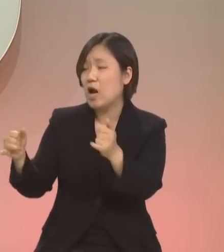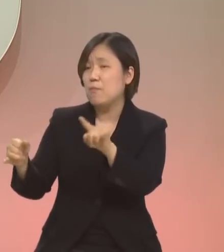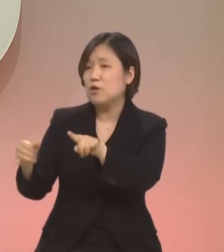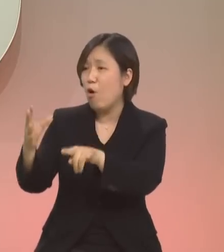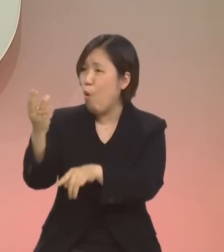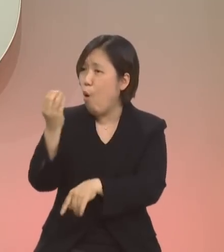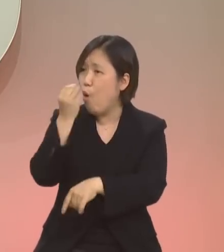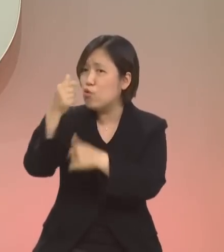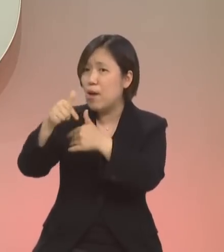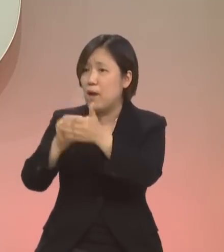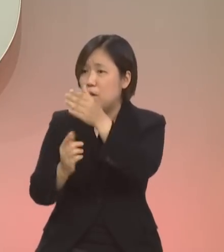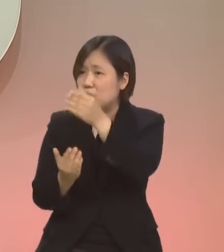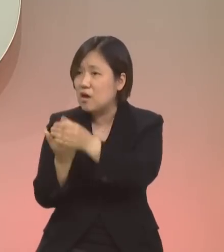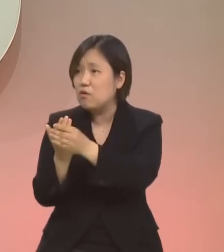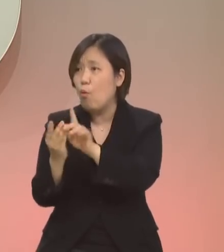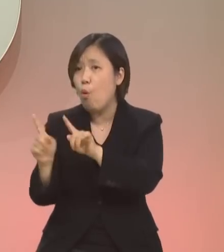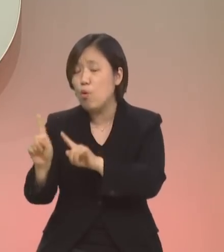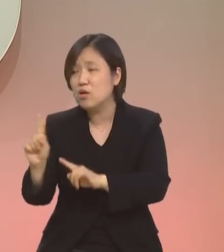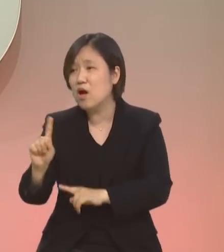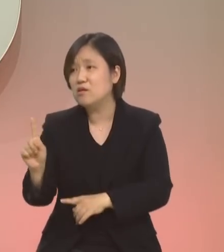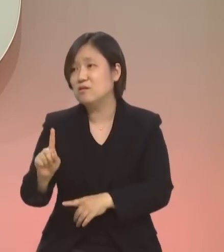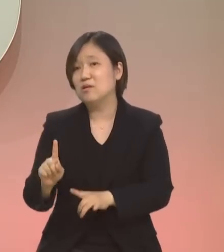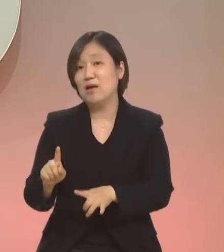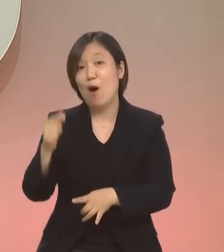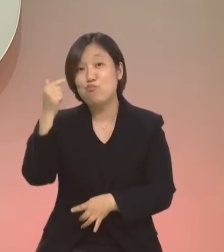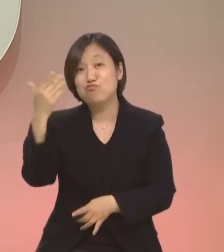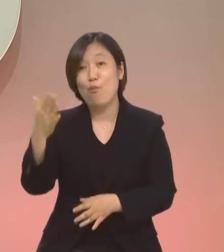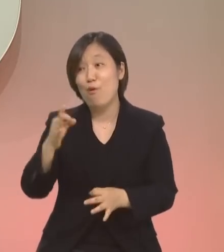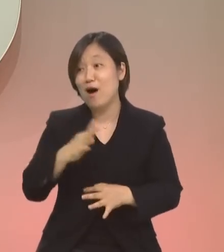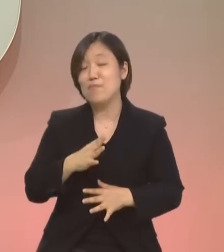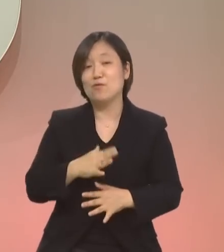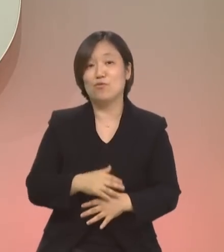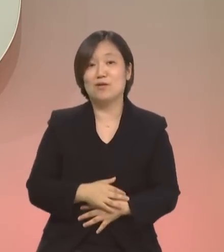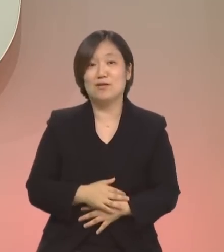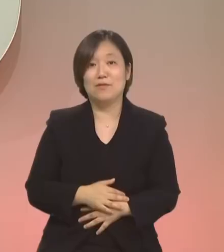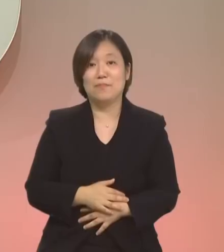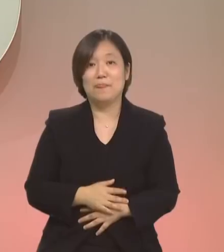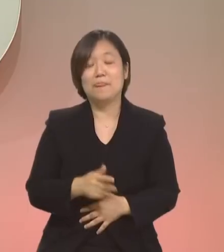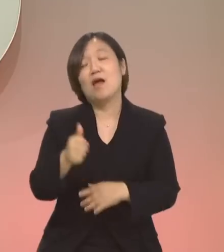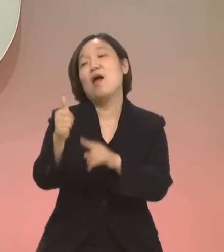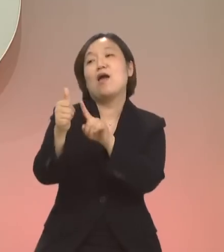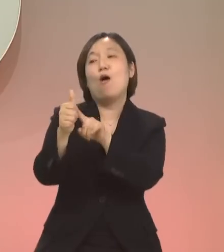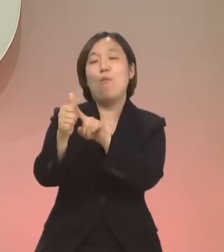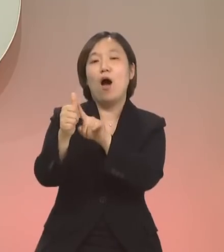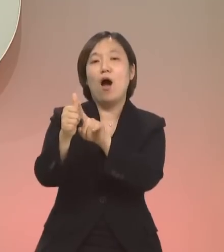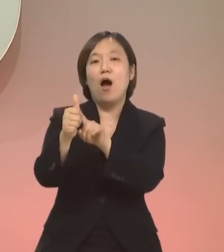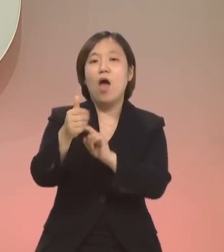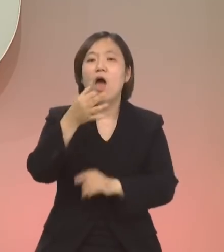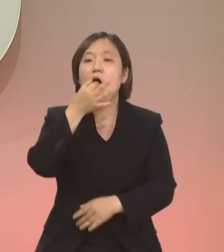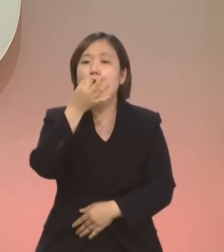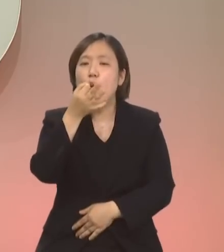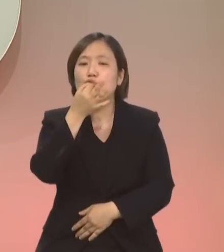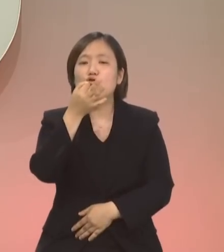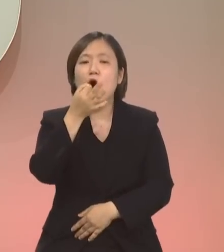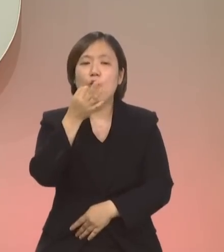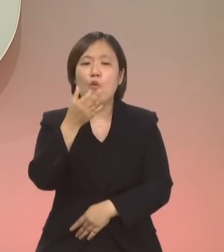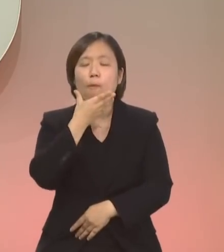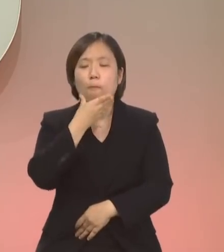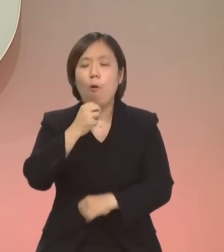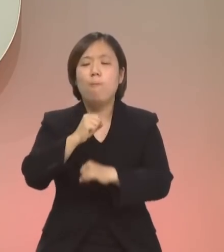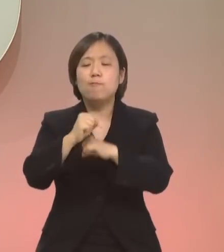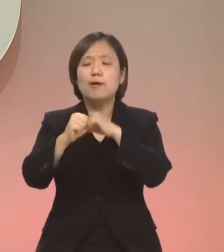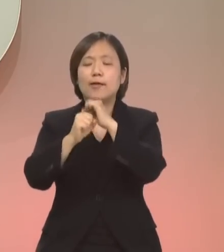있을까 깜짝 놀랬는데 그 거사님은 염불하고 복을 질 때마다